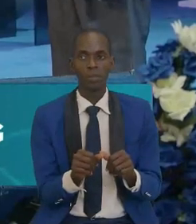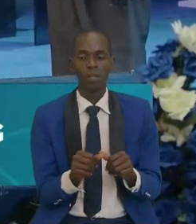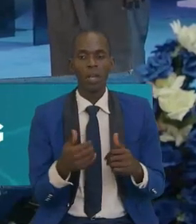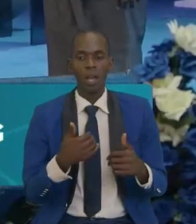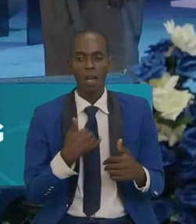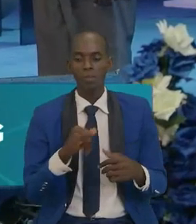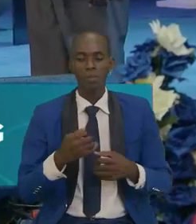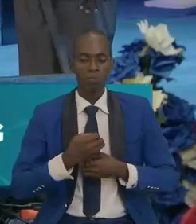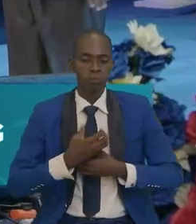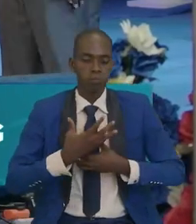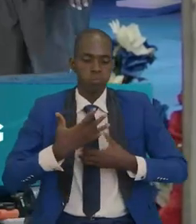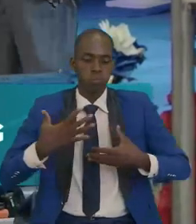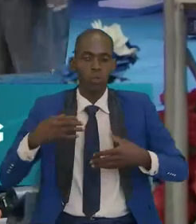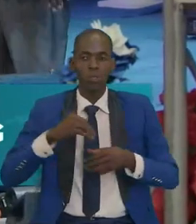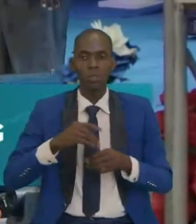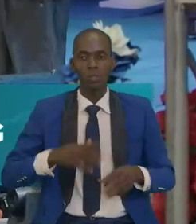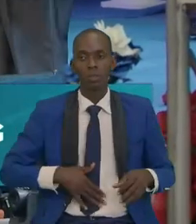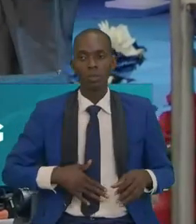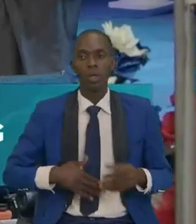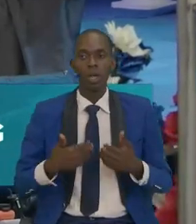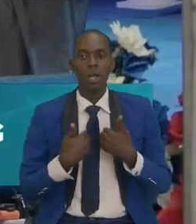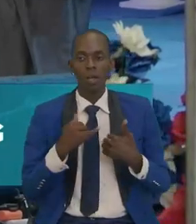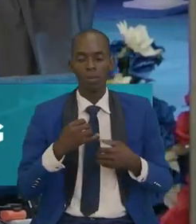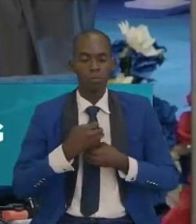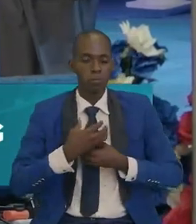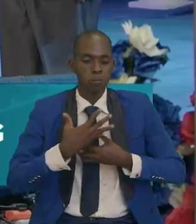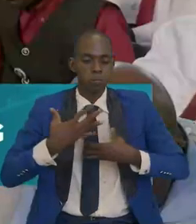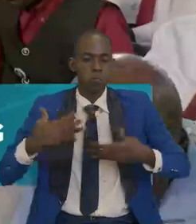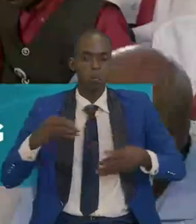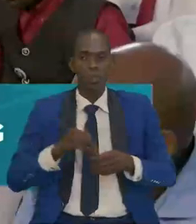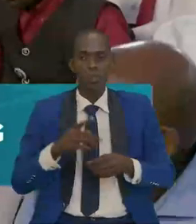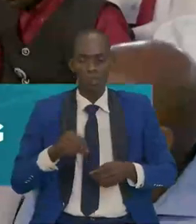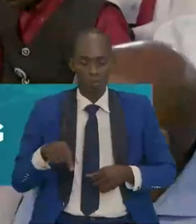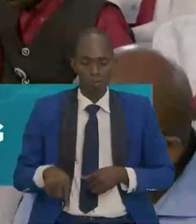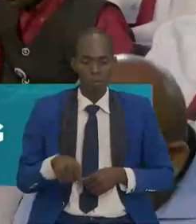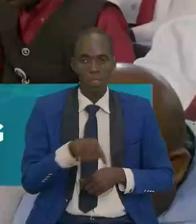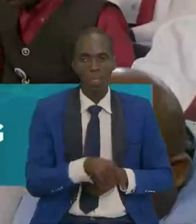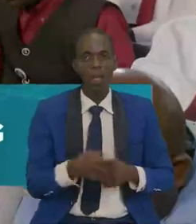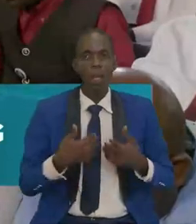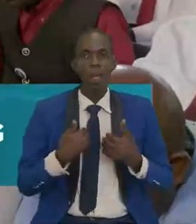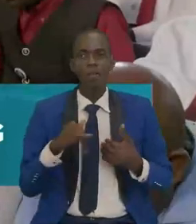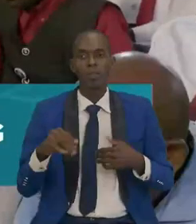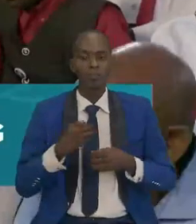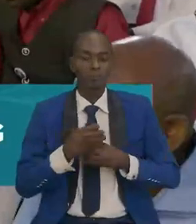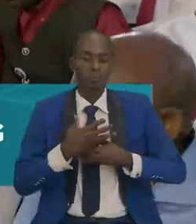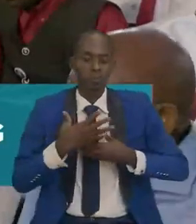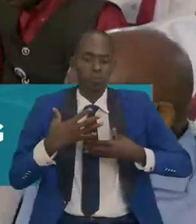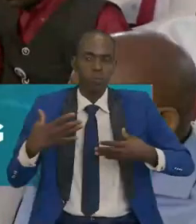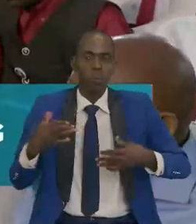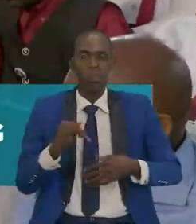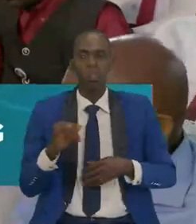Il est enflé, son ventre est enflé. Il y a l'enflement au niveau des jambes.